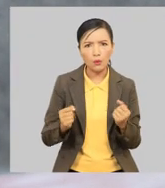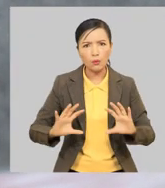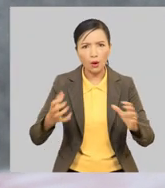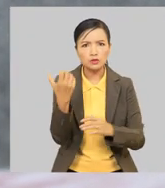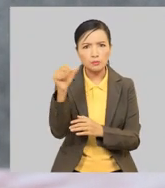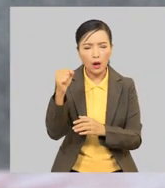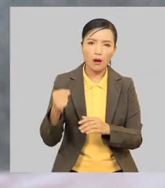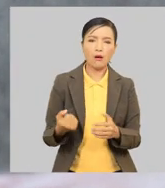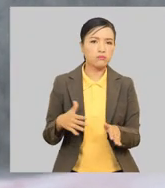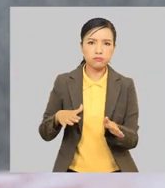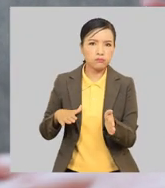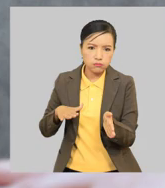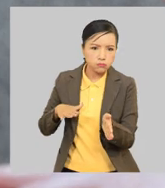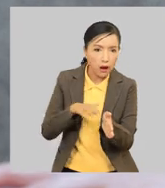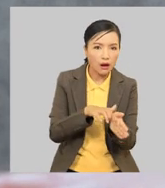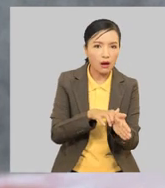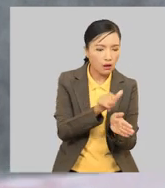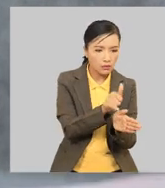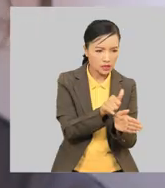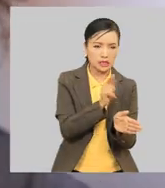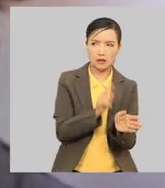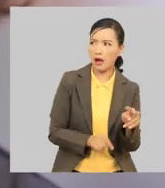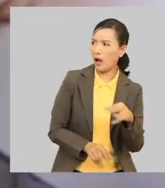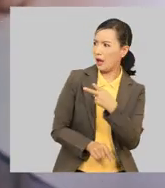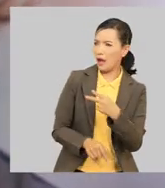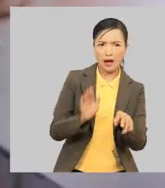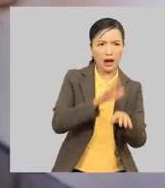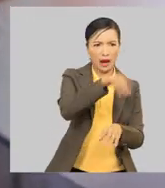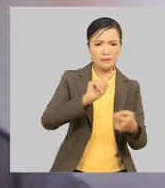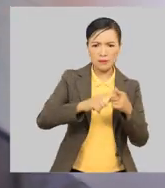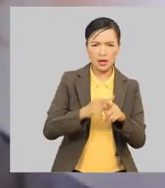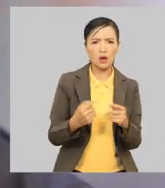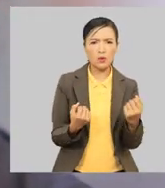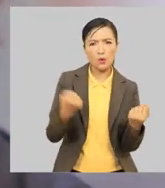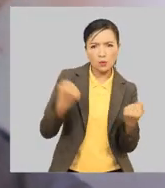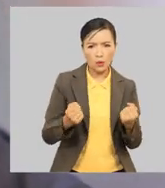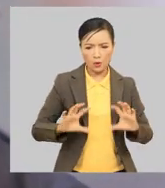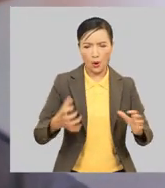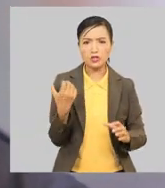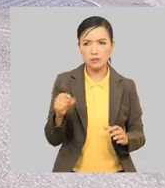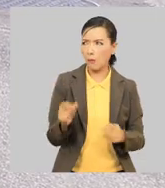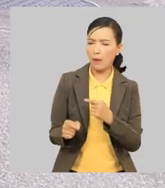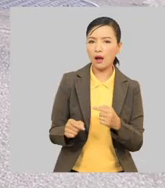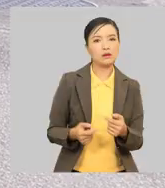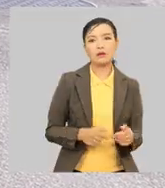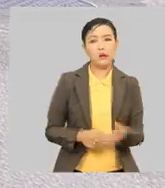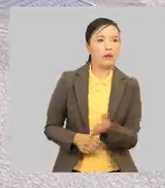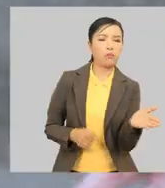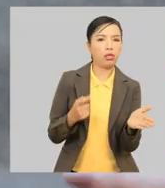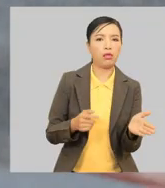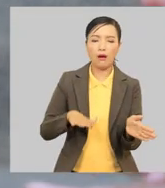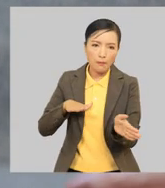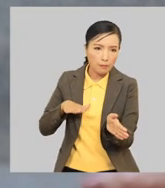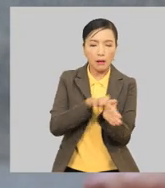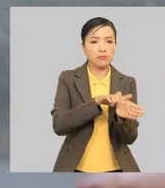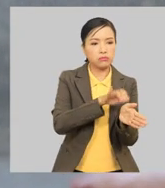ไม่รู้อยู่ดีๆก็มาชนเลยซึ่งชมพู่หันไปเห็นนะคะแล้วก็บอกเพื่อนว่า10ล้อมาหลบเร็วอะไรอย่างเงี้ยค่ะแต่ว่าหลบไม่พ้นก็คือชน